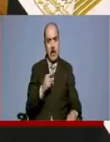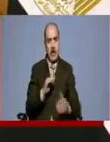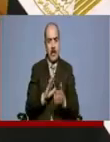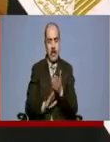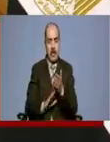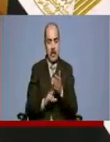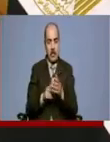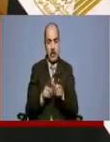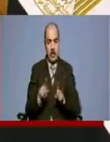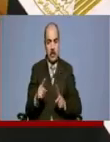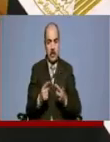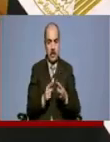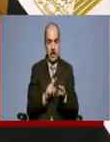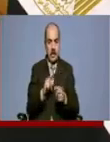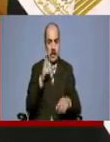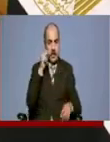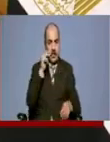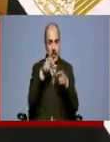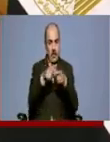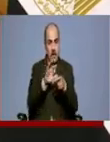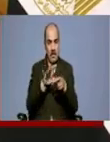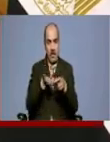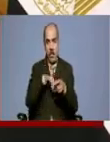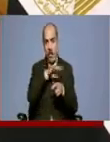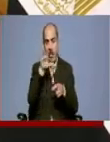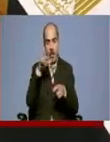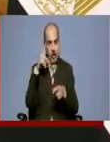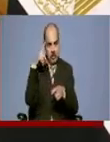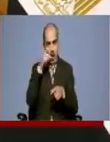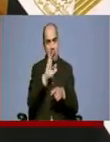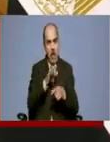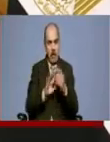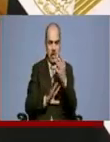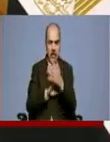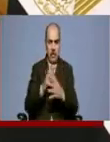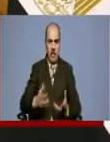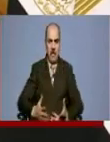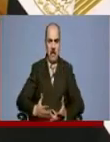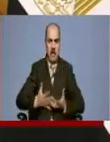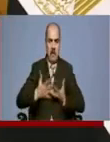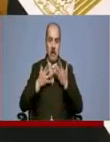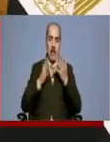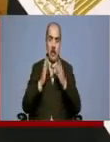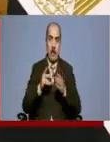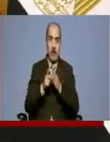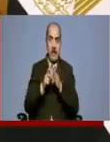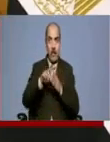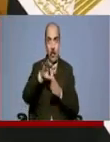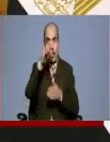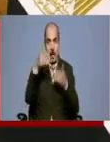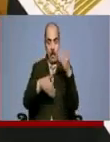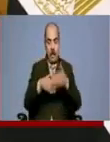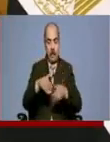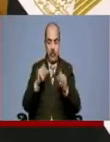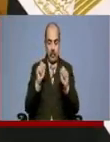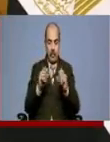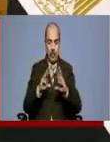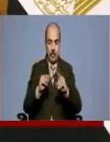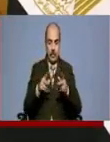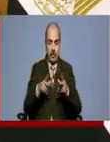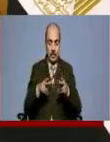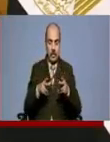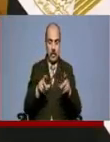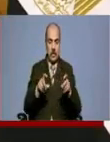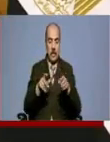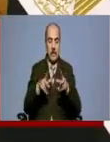اتكلم عنها فبدل من رؤيتها على انها ظاهره متكرره من الحضاره الغربيه الحديثه التي بدات باباده السكان الاصليين